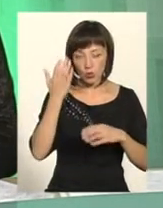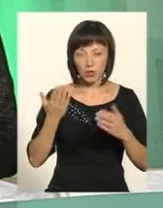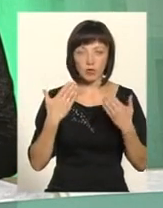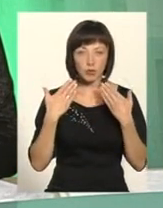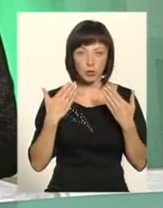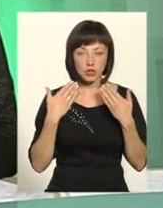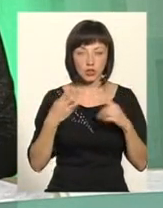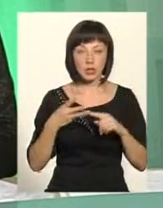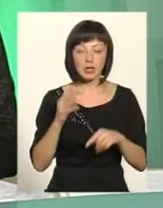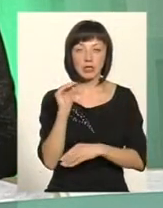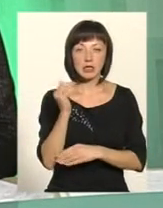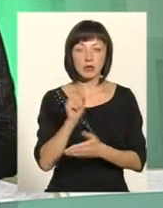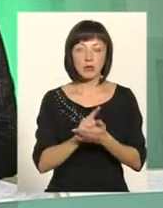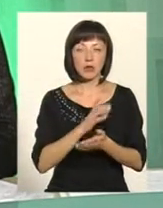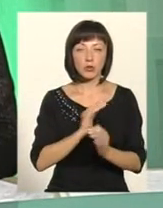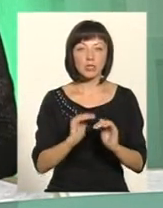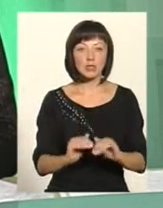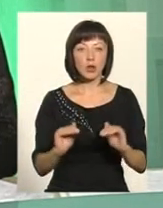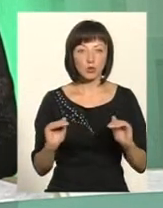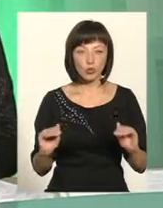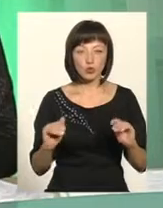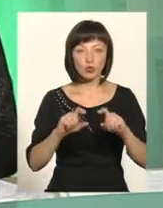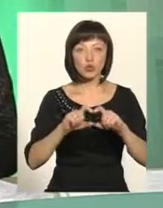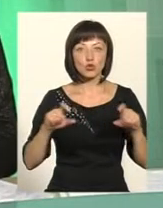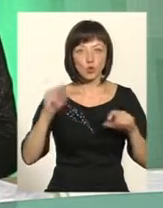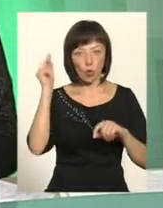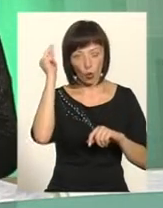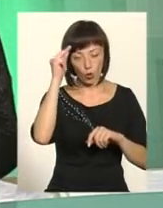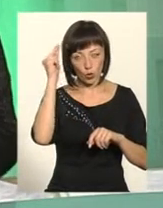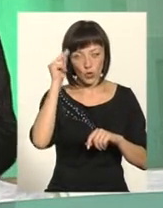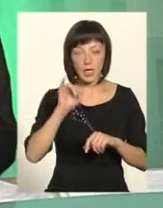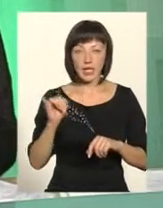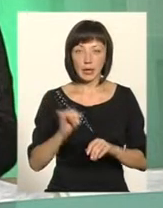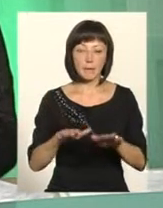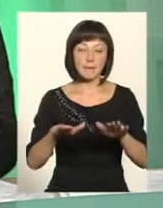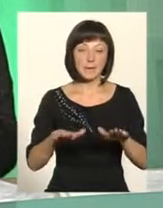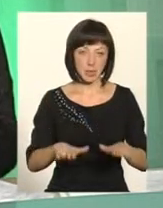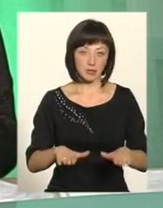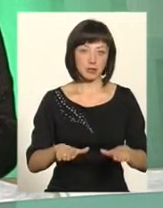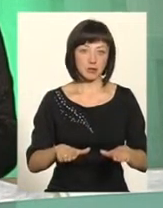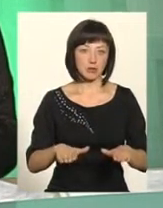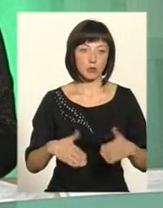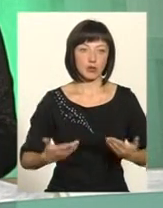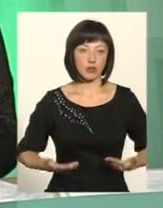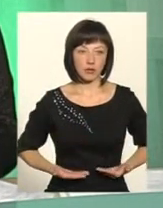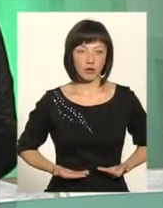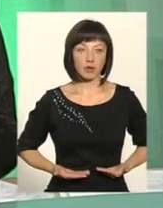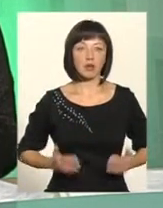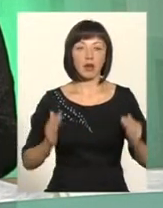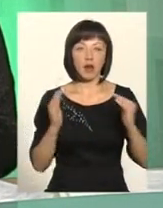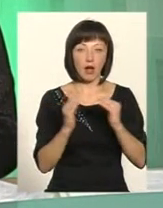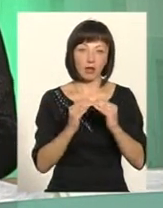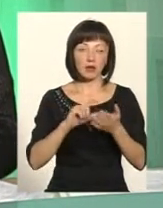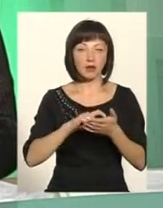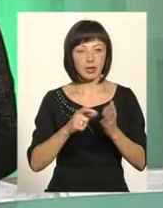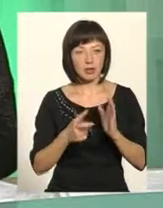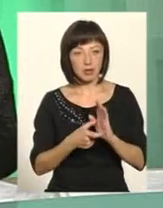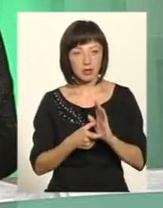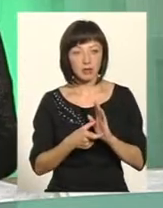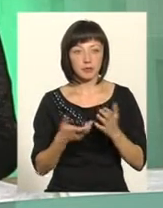відпочинок. Дитина має мати садочок, школу і місце, ну, проживання, хата, квартира.